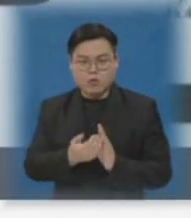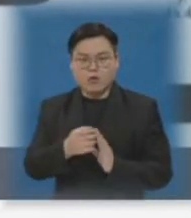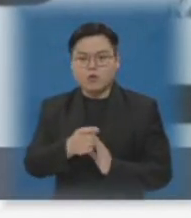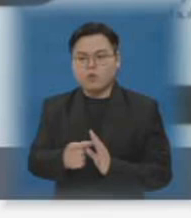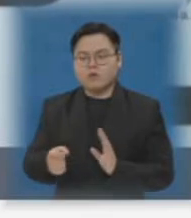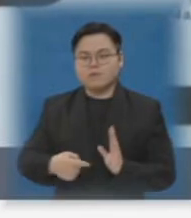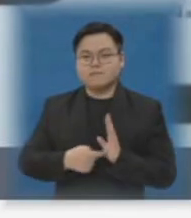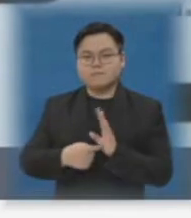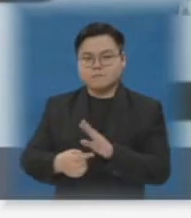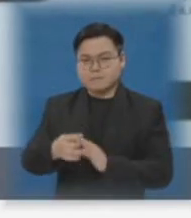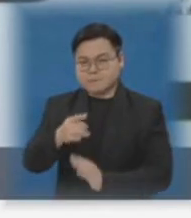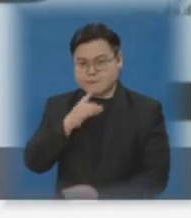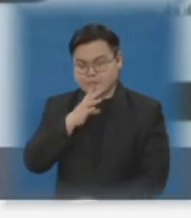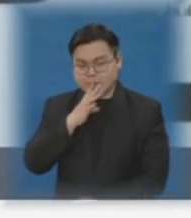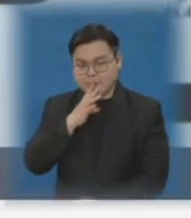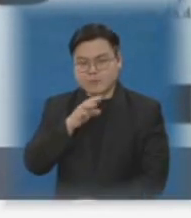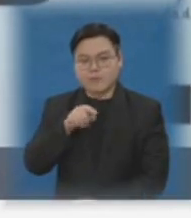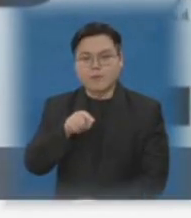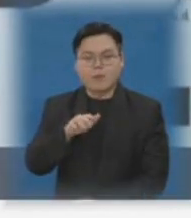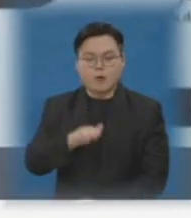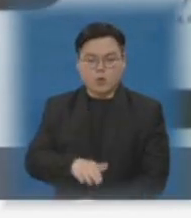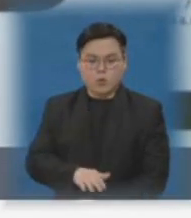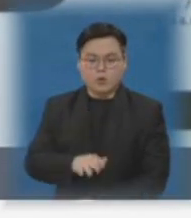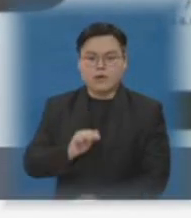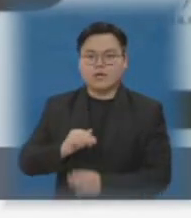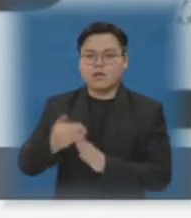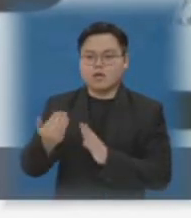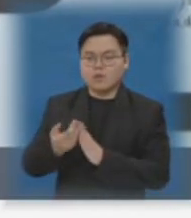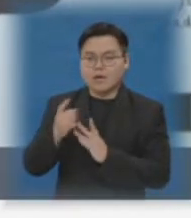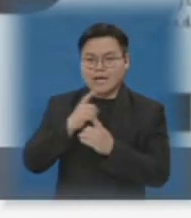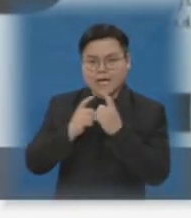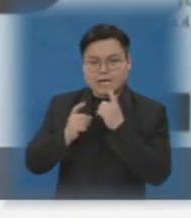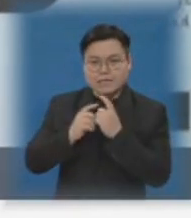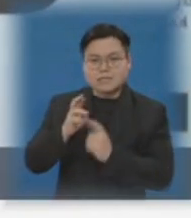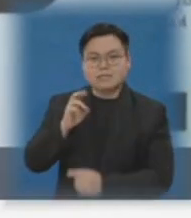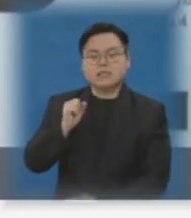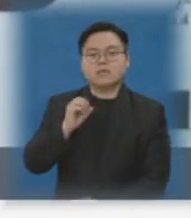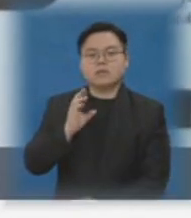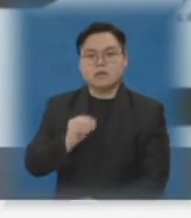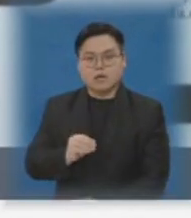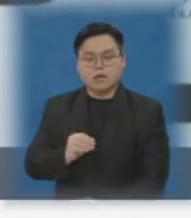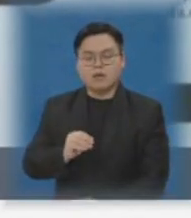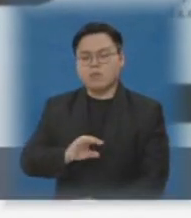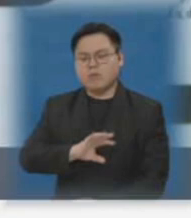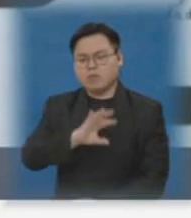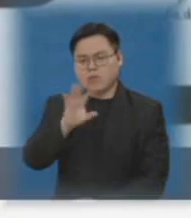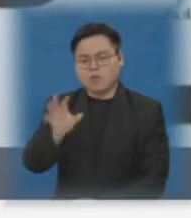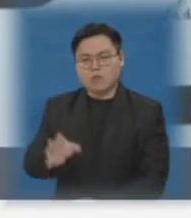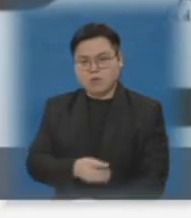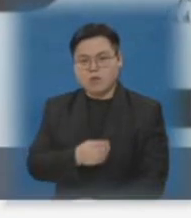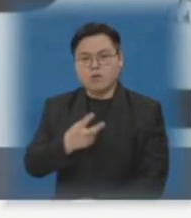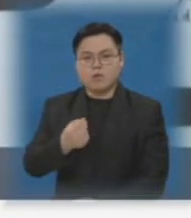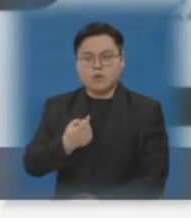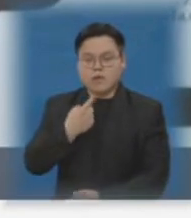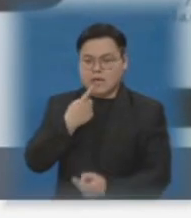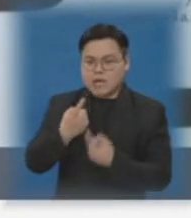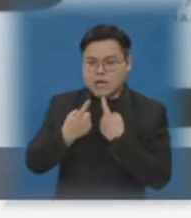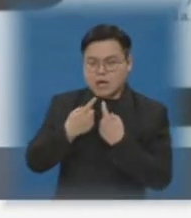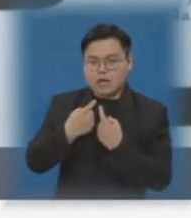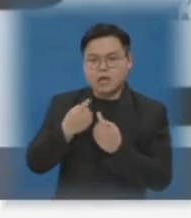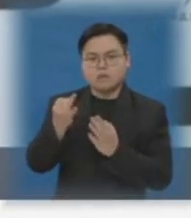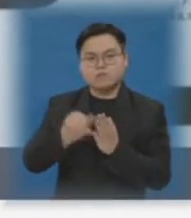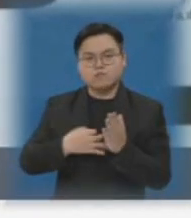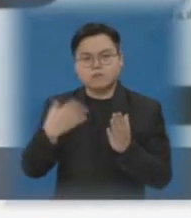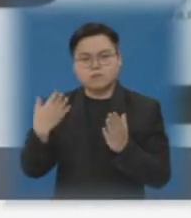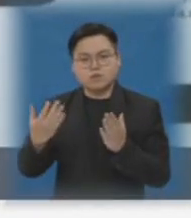дэлгэрүүлэх, за мөн одоо хүүхэд гэр бүлтэйгээ яаж харилцах уу, тэ энэ бүх талаар бас өөртөө хилцэж шинэ лекц